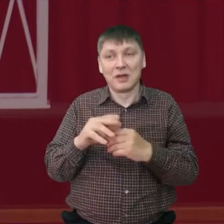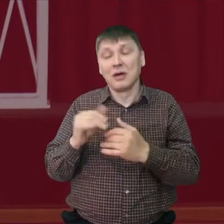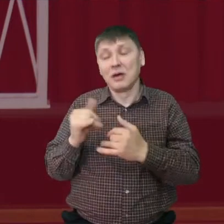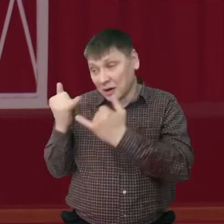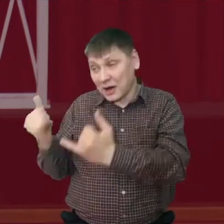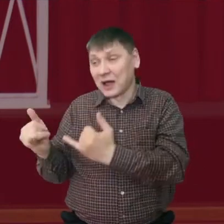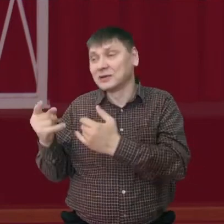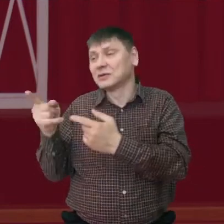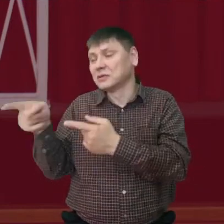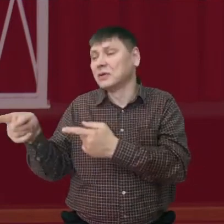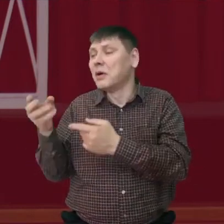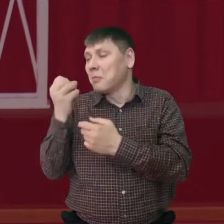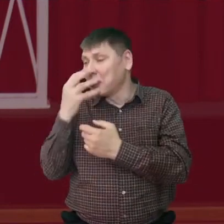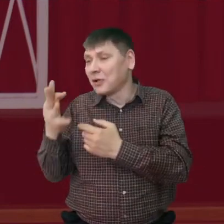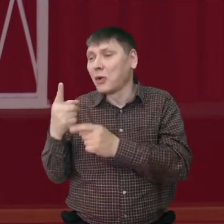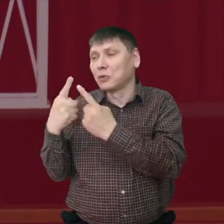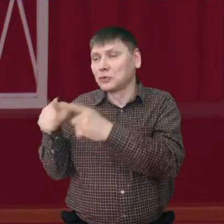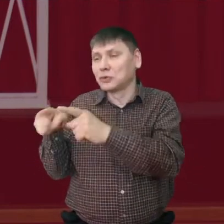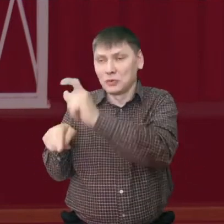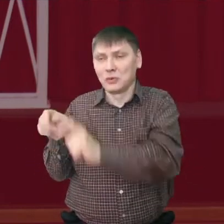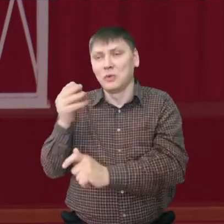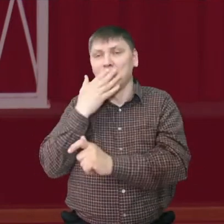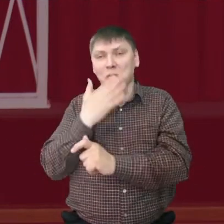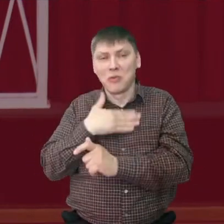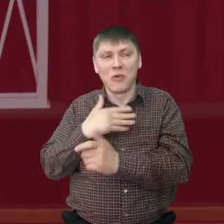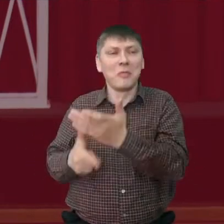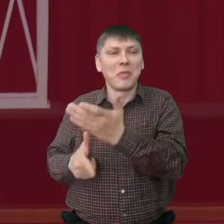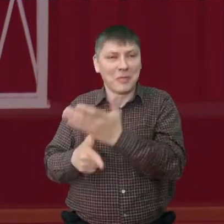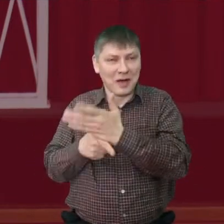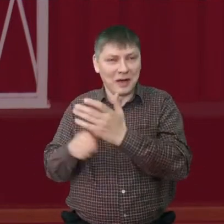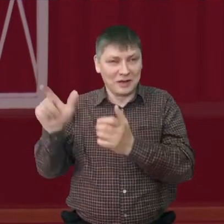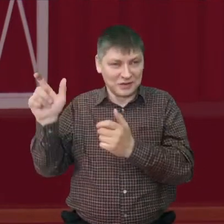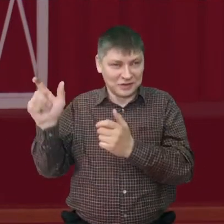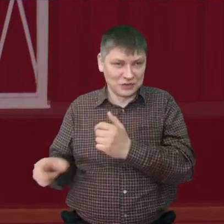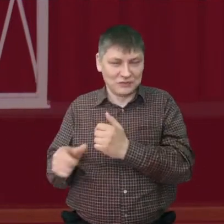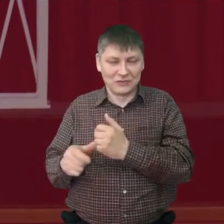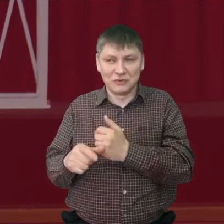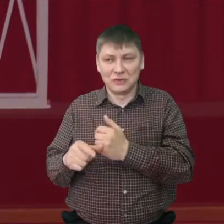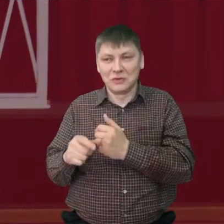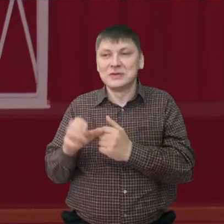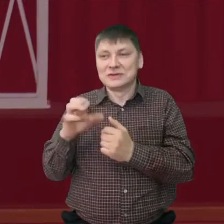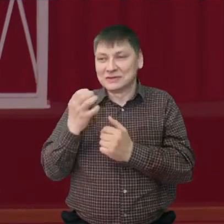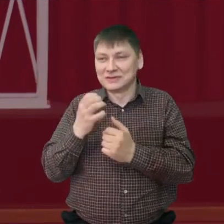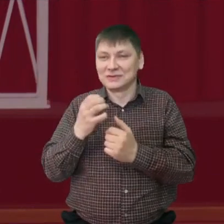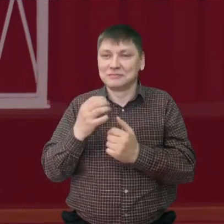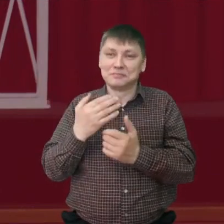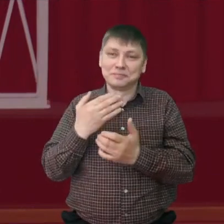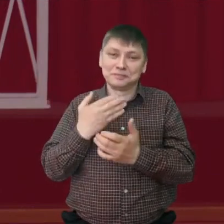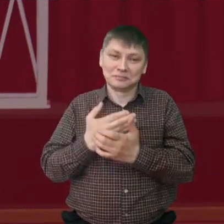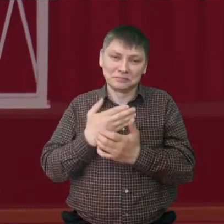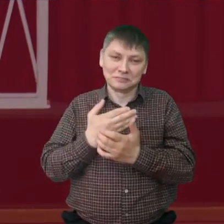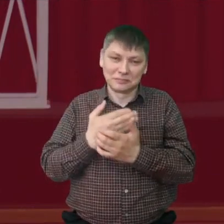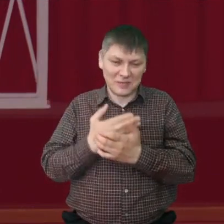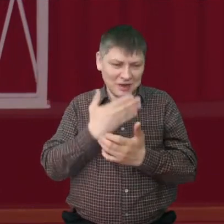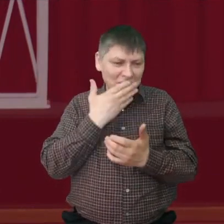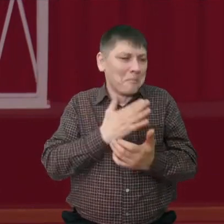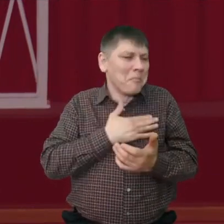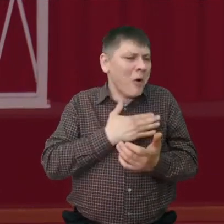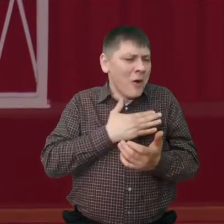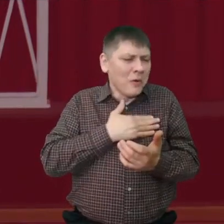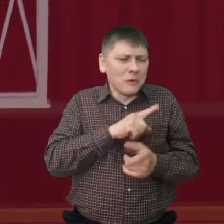других, ради блага других, любовь помогает человеку с радостью отказываться от своих